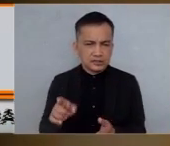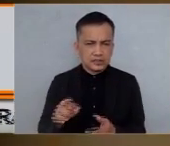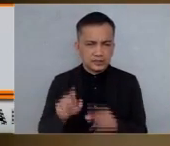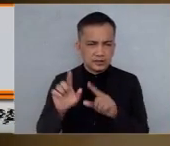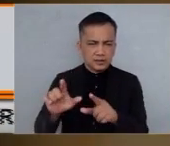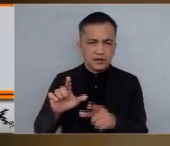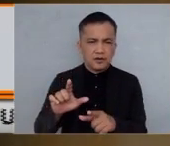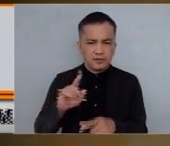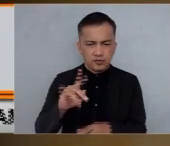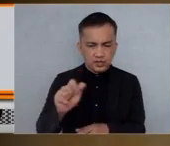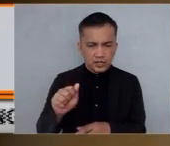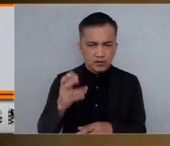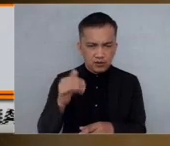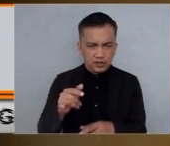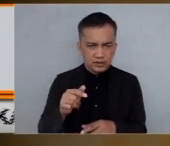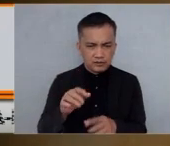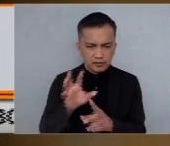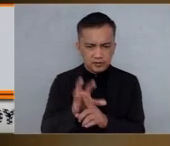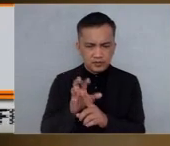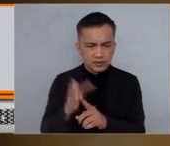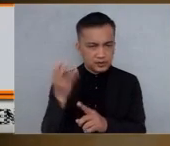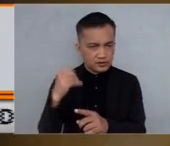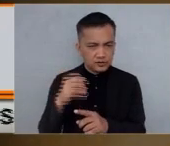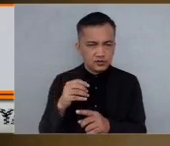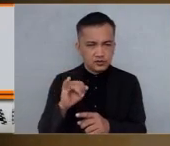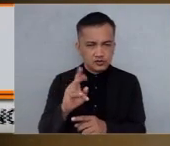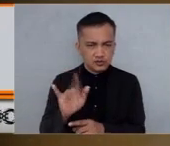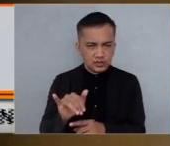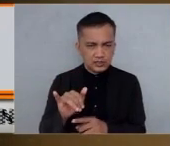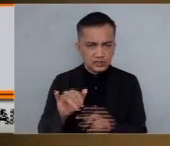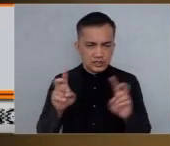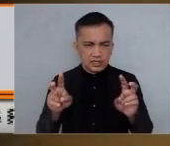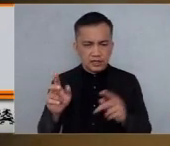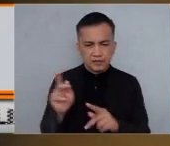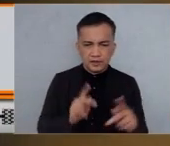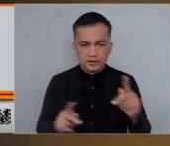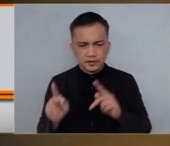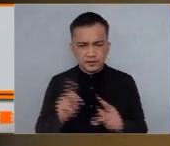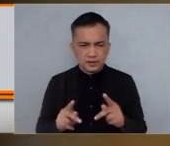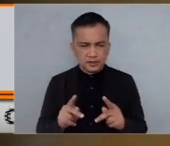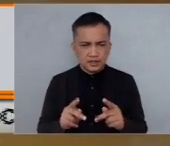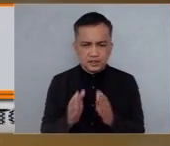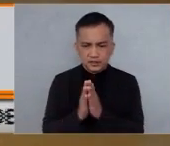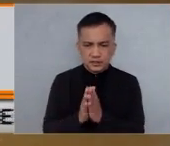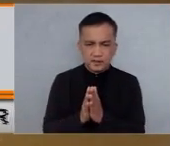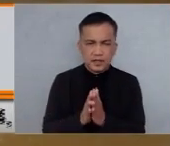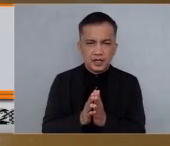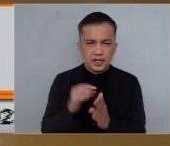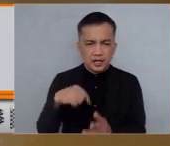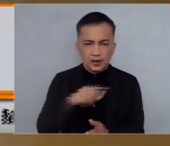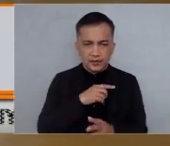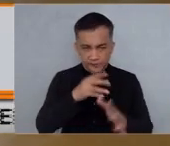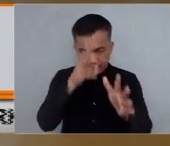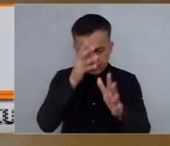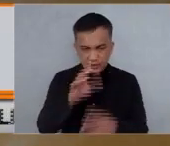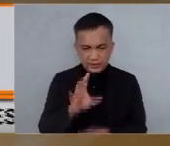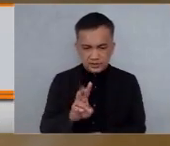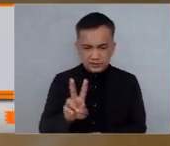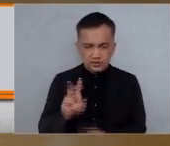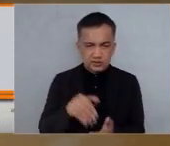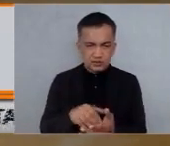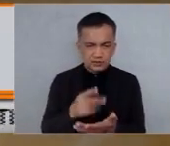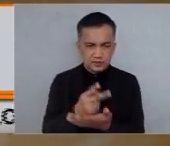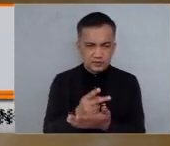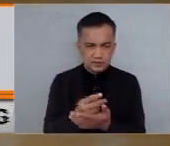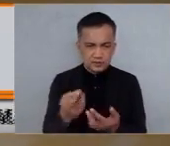Vega matapos mag-viral noong Hulyo ang controversial niyang performance na Dasal na Ama Namin. 72,000 pesos ang